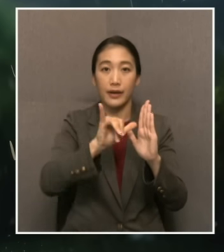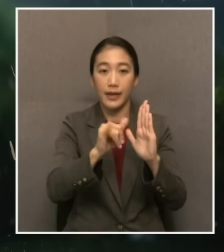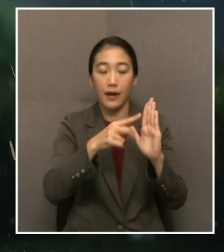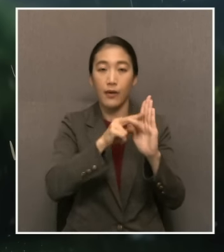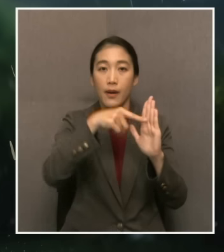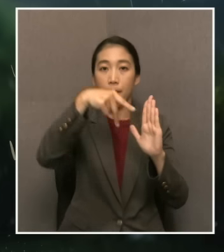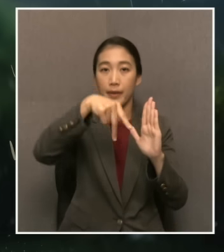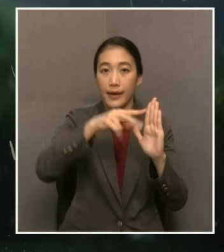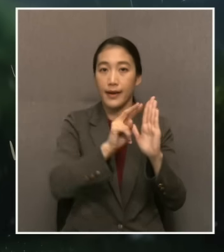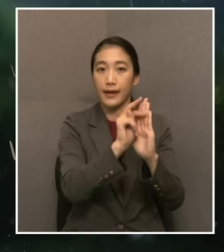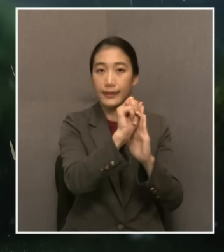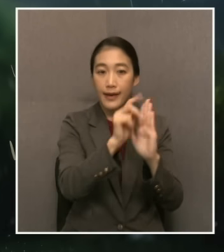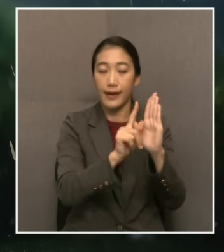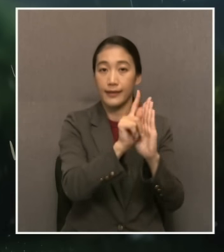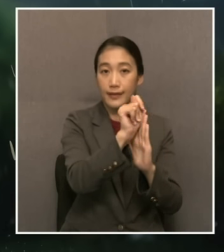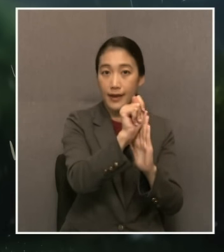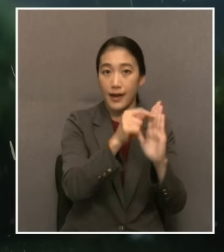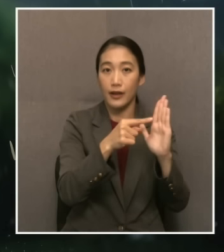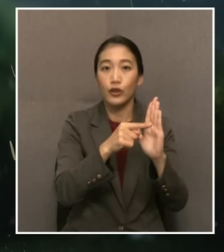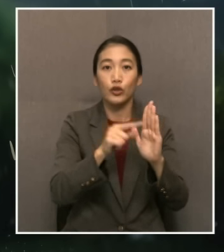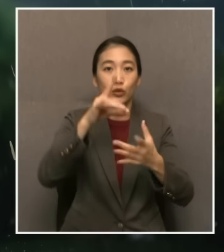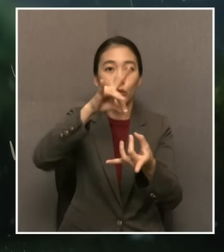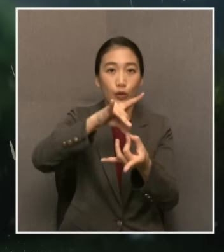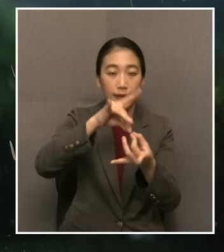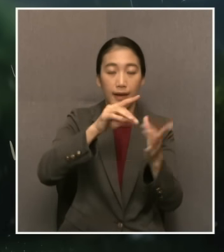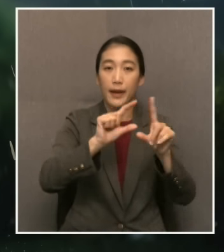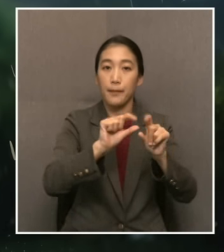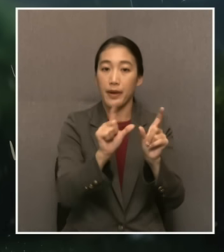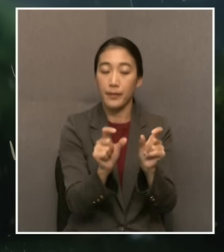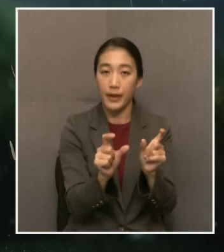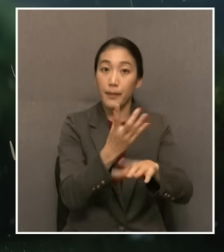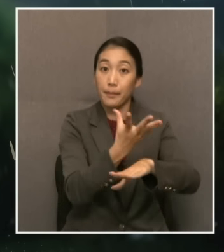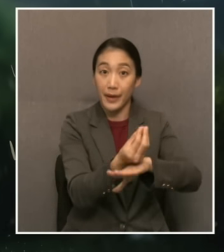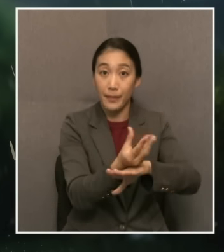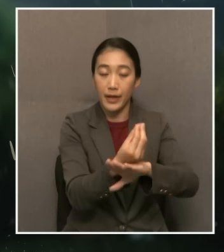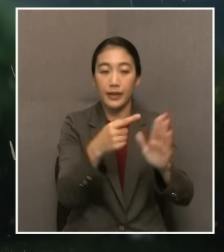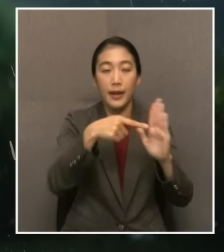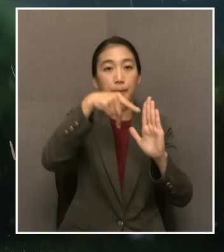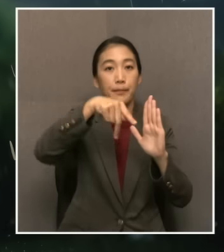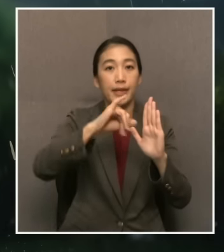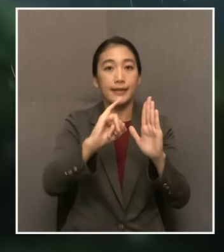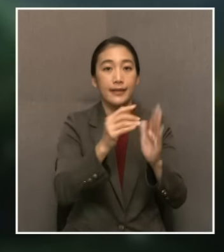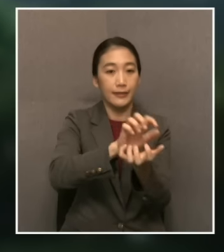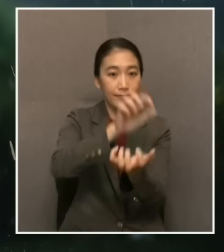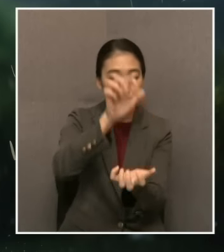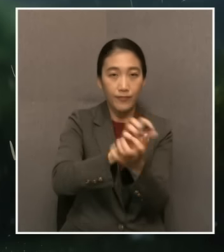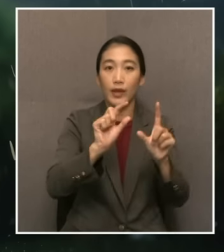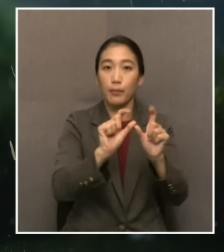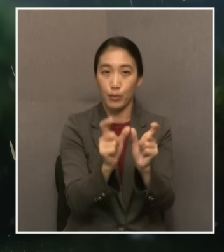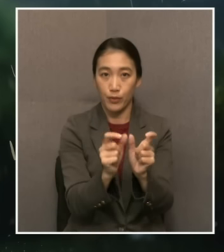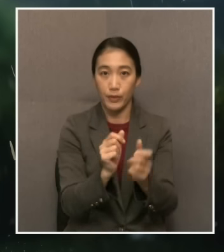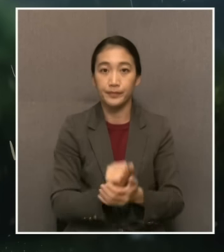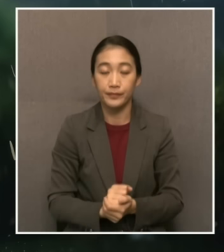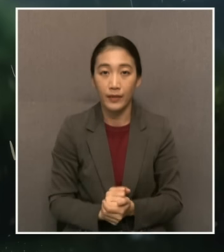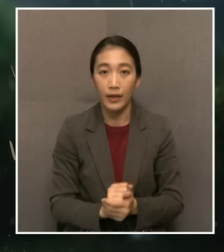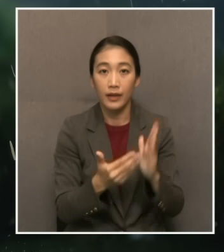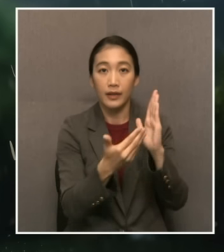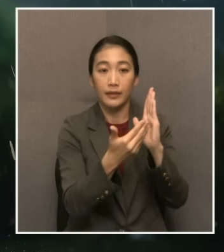สุโขทัยกำแพงเพชรพิจิตรพิษณุโลกและเพชรบูรณ์ภาคตะวันออกเฉียงเหนือฝนร้อยละ 60ของพื้น